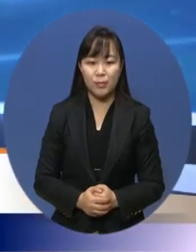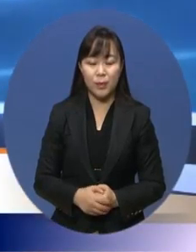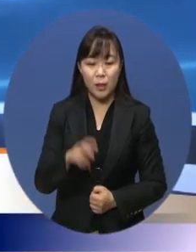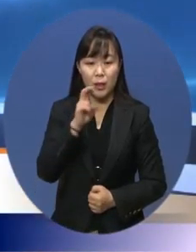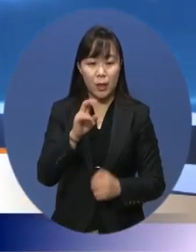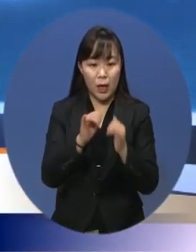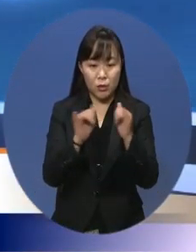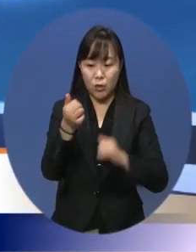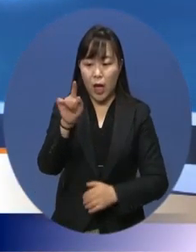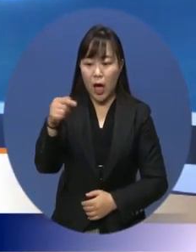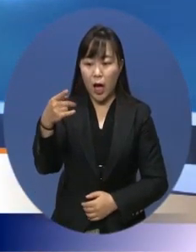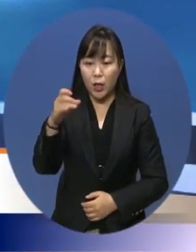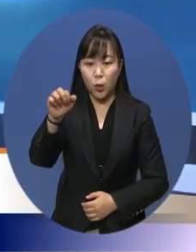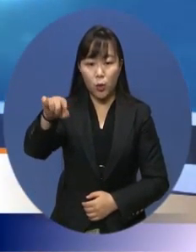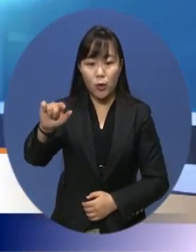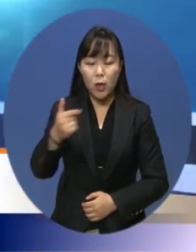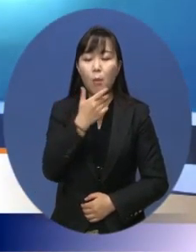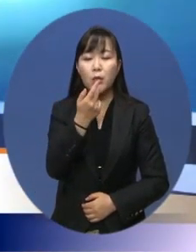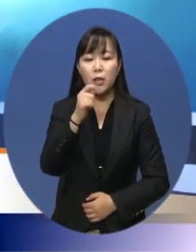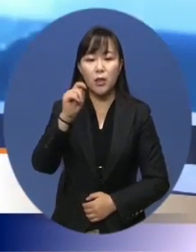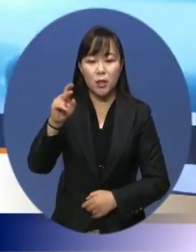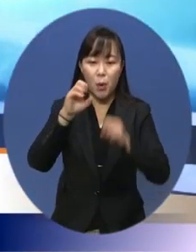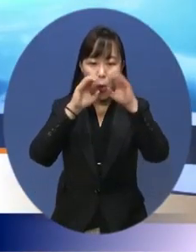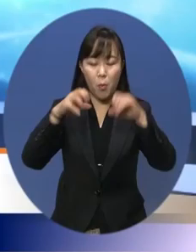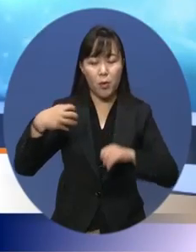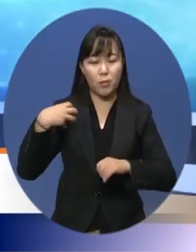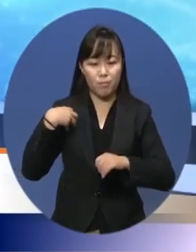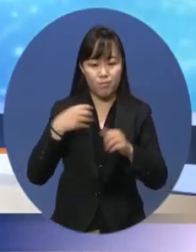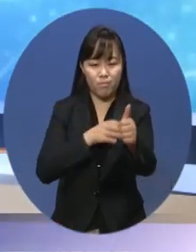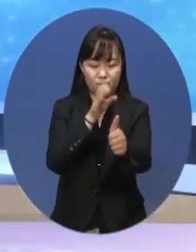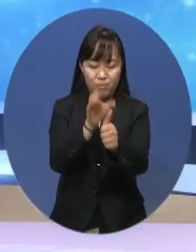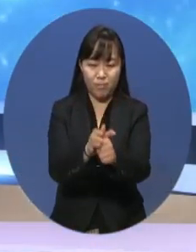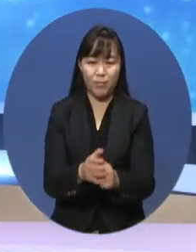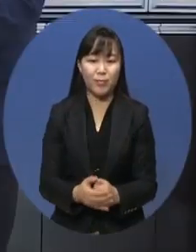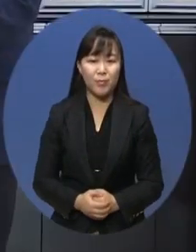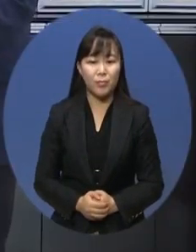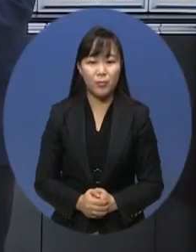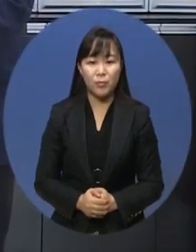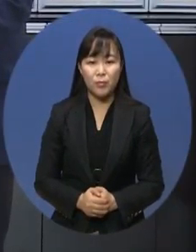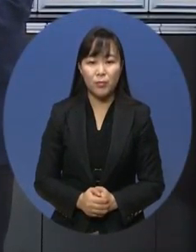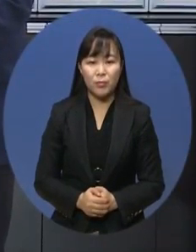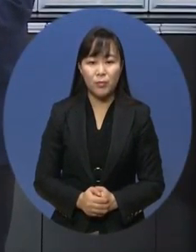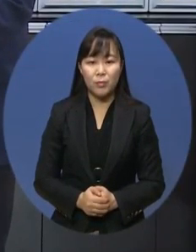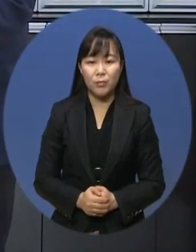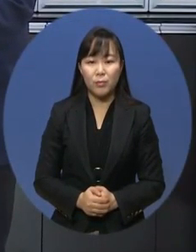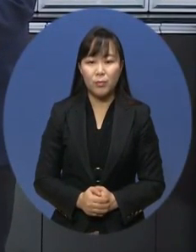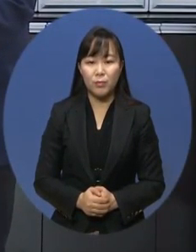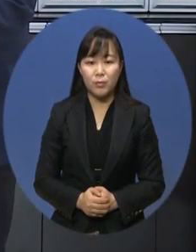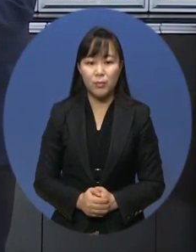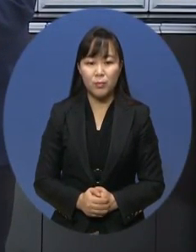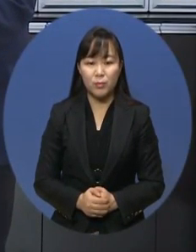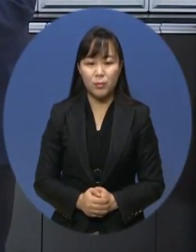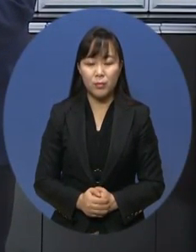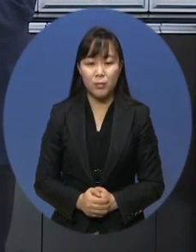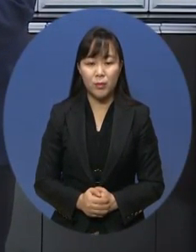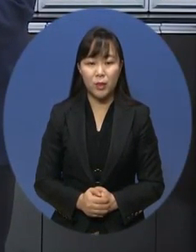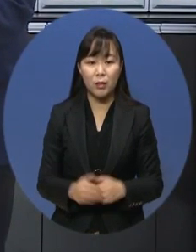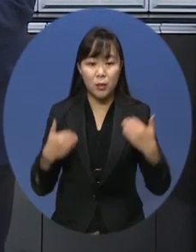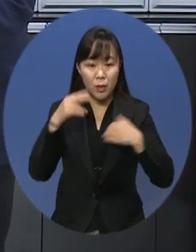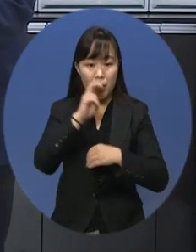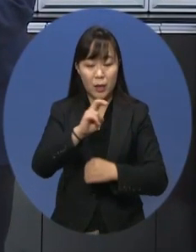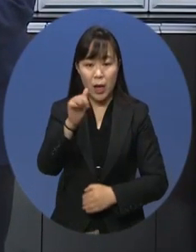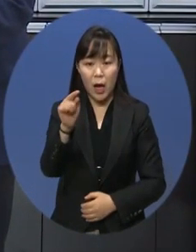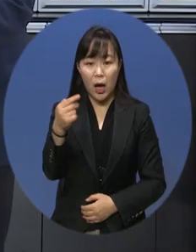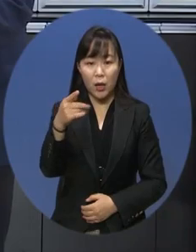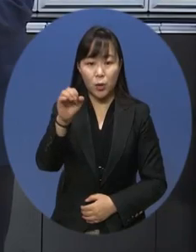가 수 하 동근이 복지 tv 홍보대사로 위촉돼 씁니다 트로트가수 하 동근이 복지